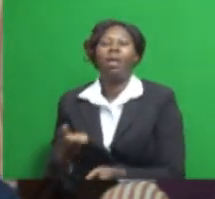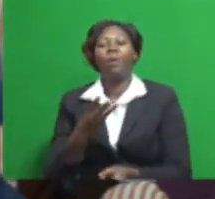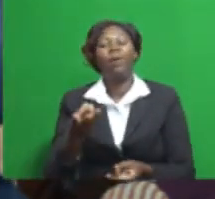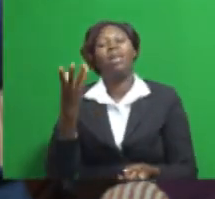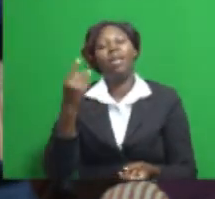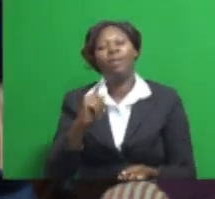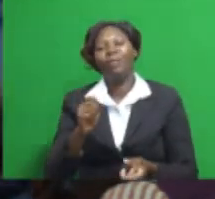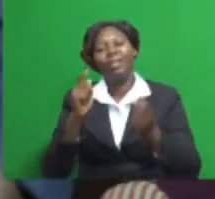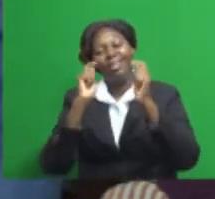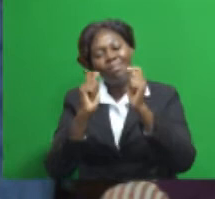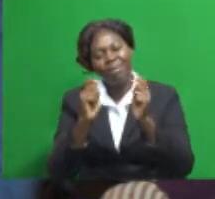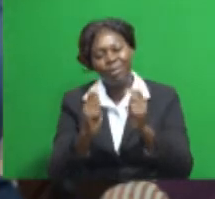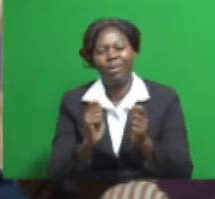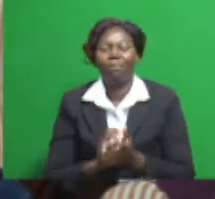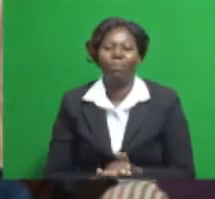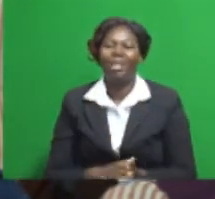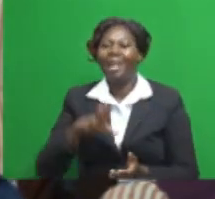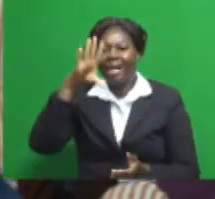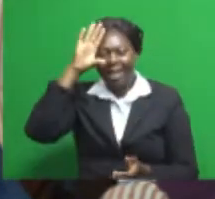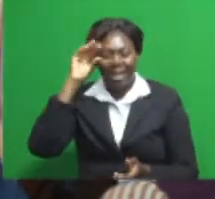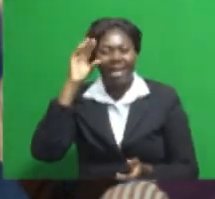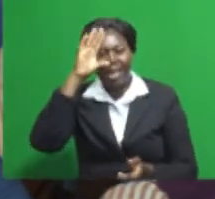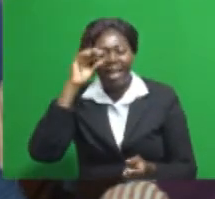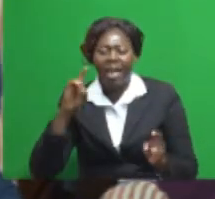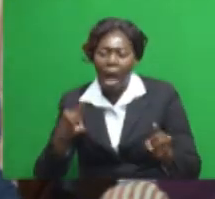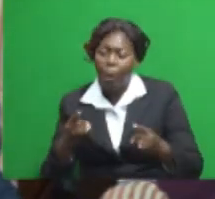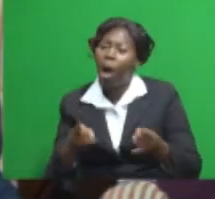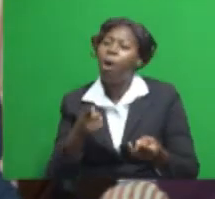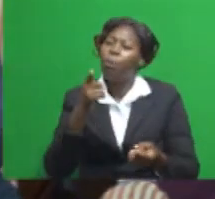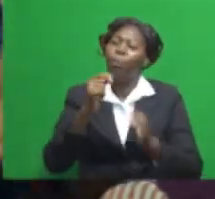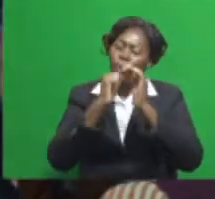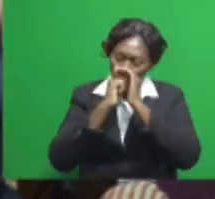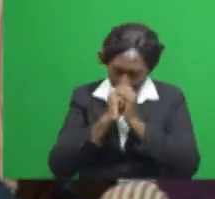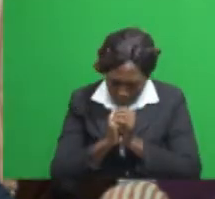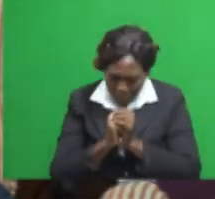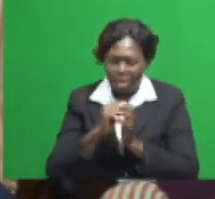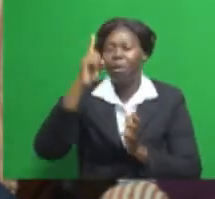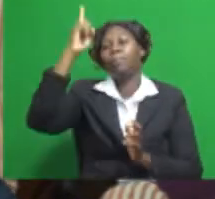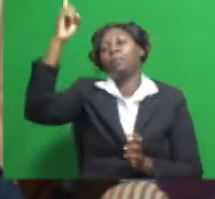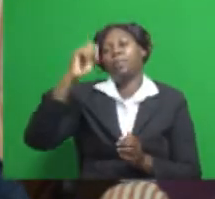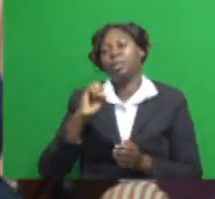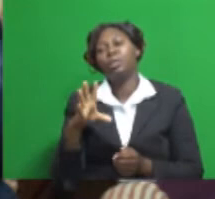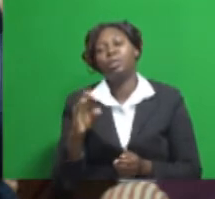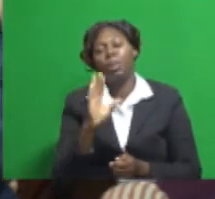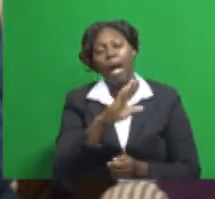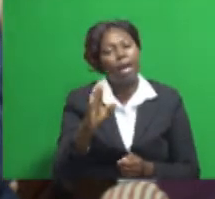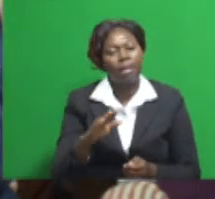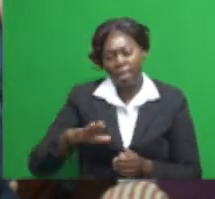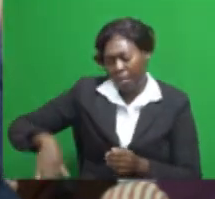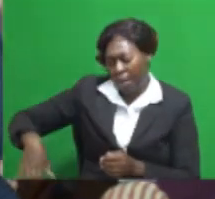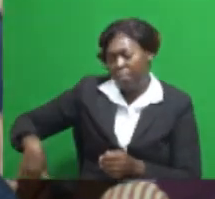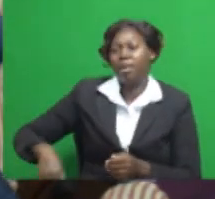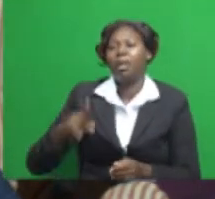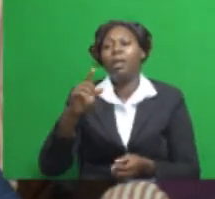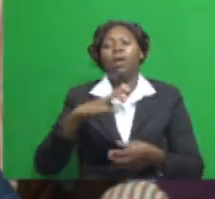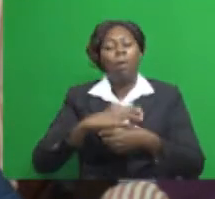shoko kuti kunamata Mwari kunonzamwe kunonzamwe kuti anga achiri sure aite catch up nevamwe agadzirise panoda kugadziriswa